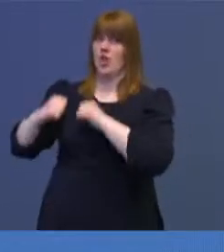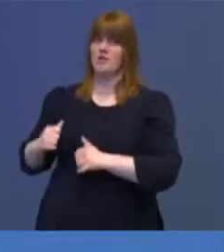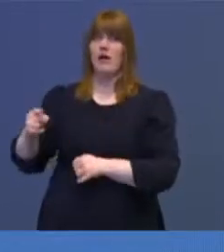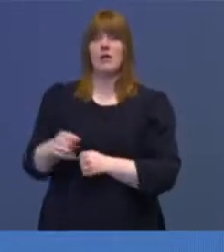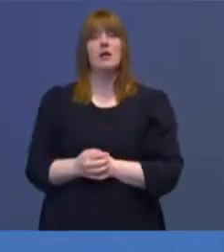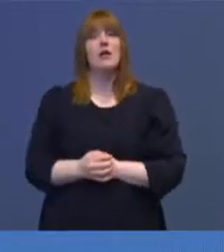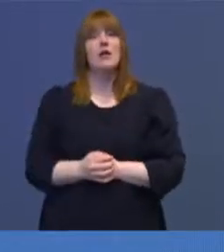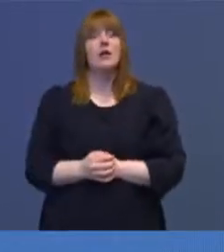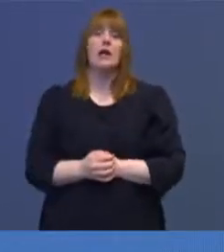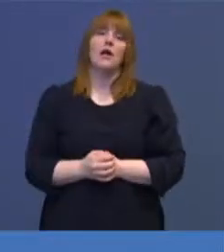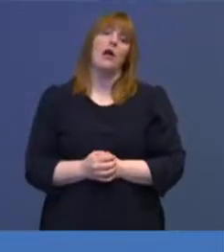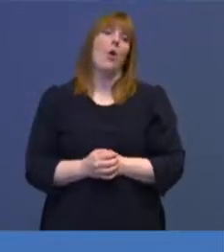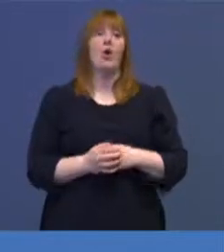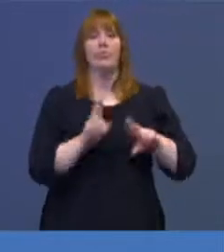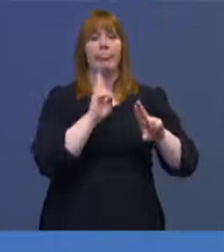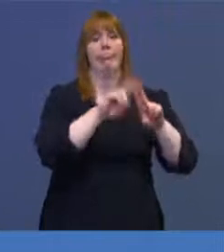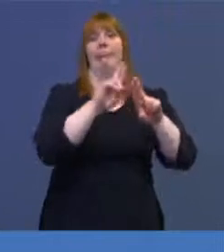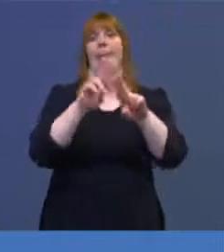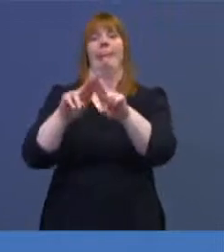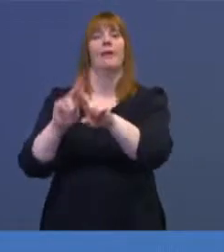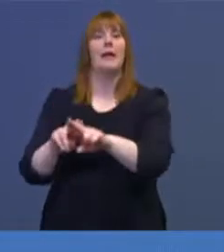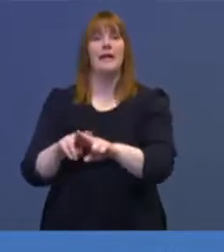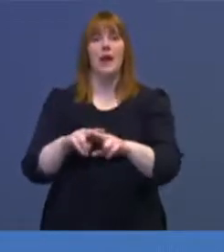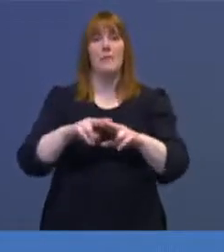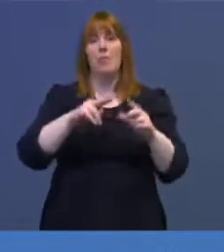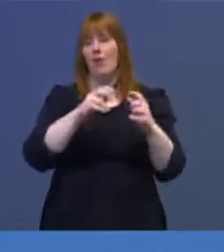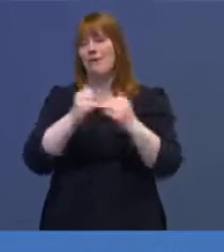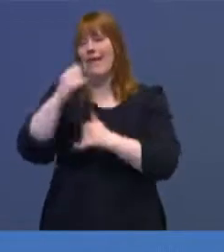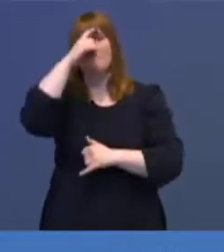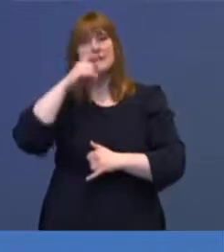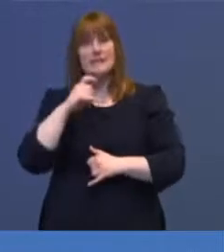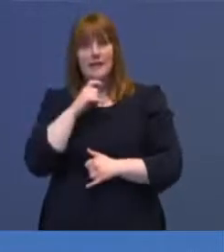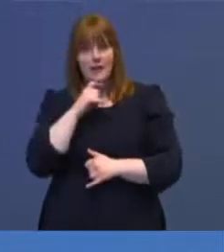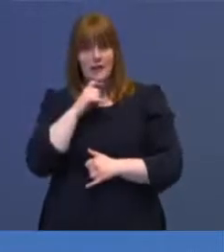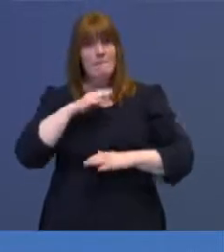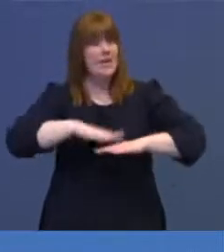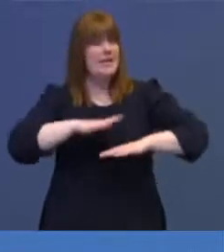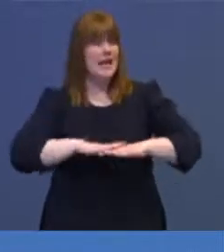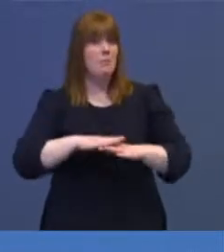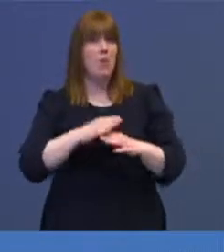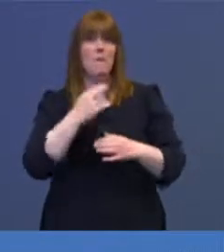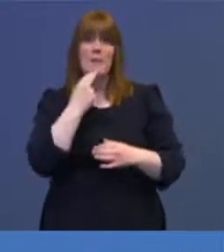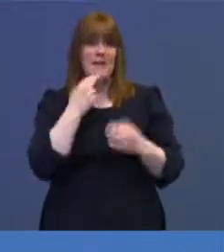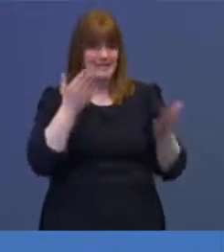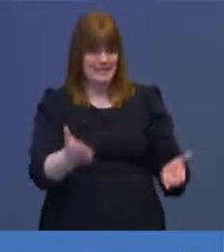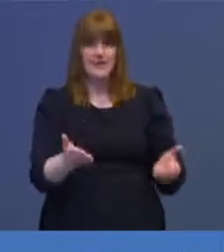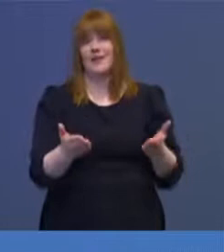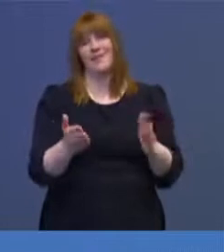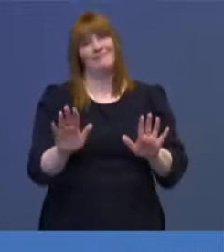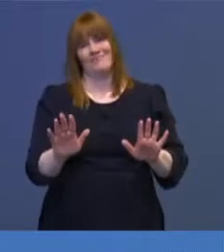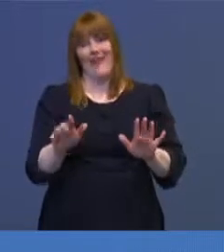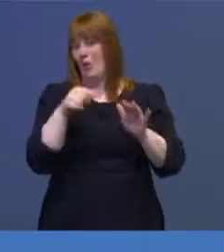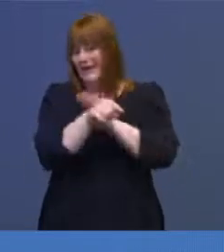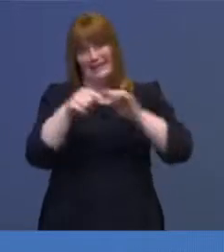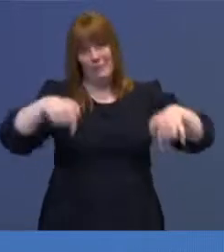slik at det nå begynner å sette merkelapper på enkeltmennesker ut fra de benevnelsene man vil ha, det har ikke jeg gått inn i. Men jeg helt tydelig på